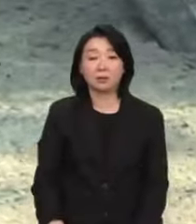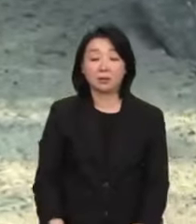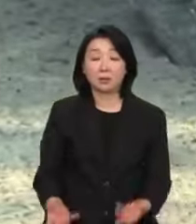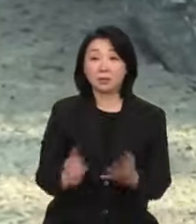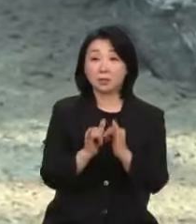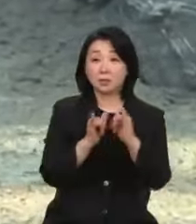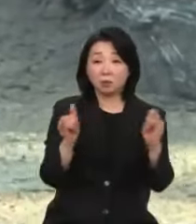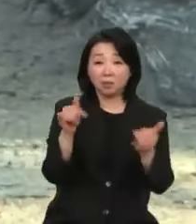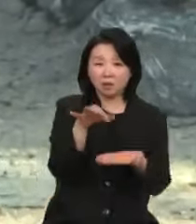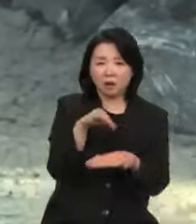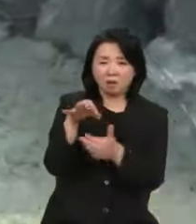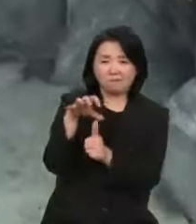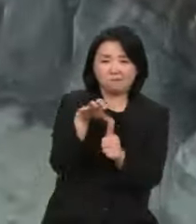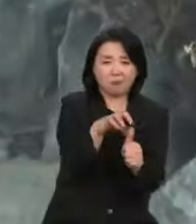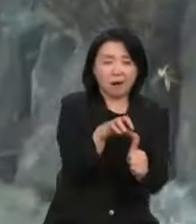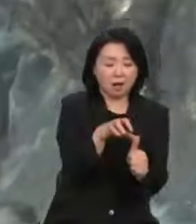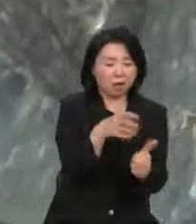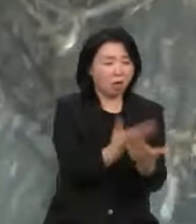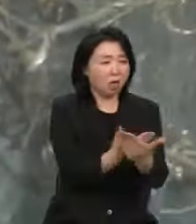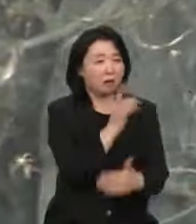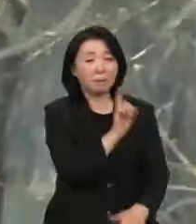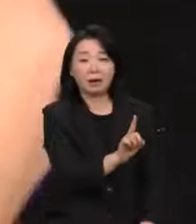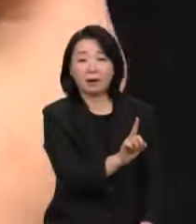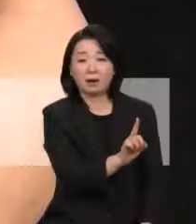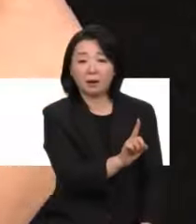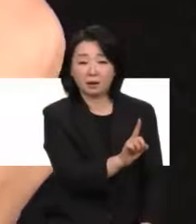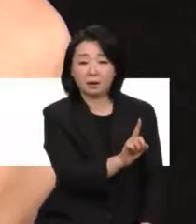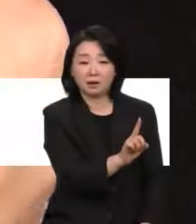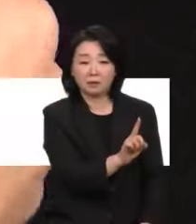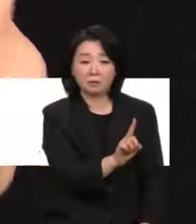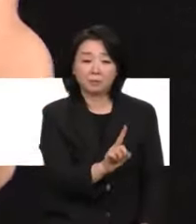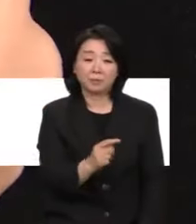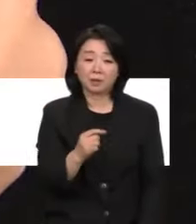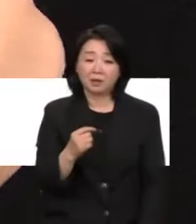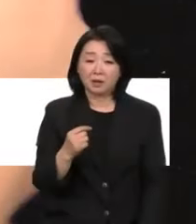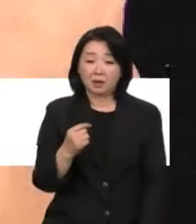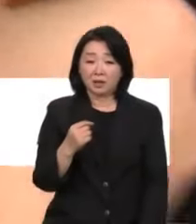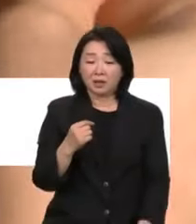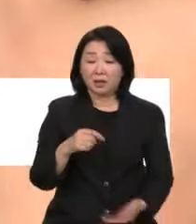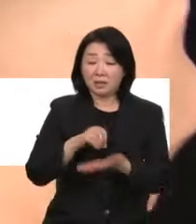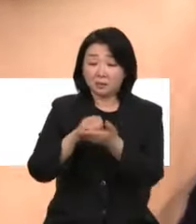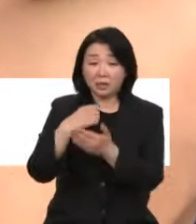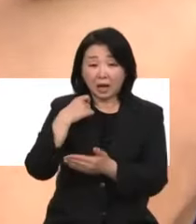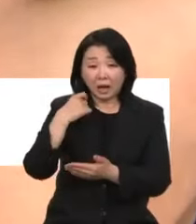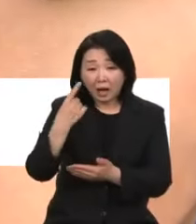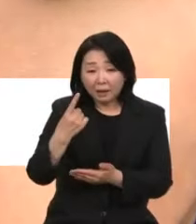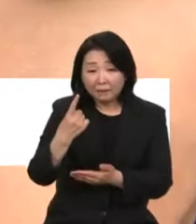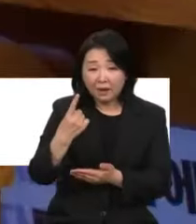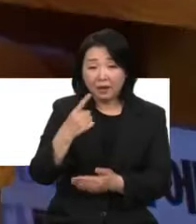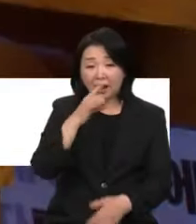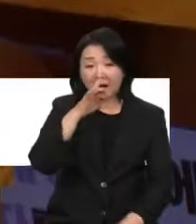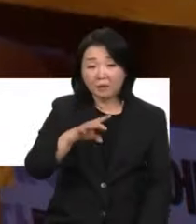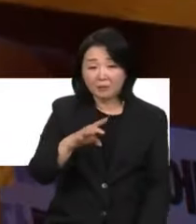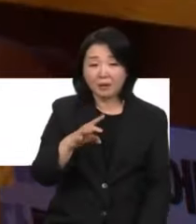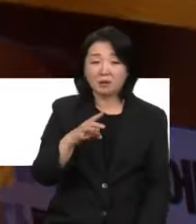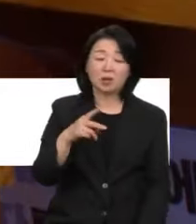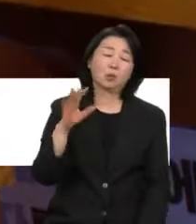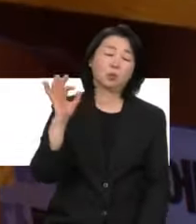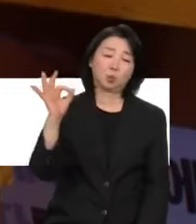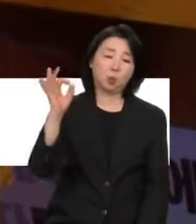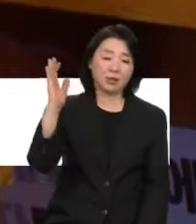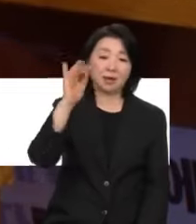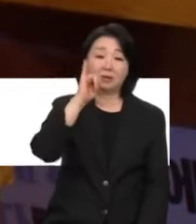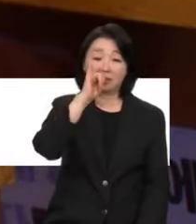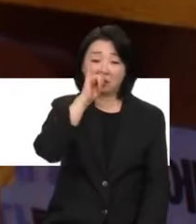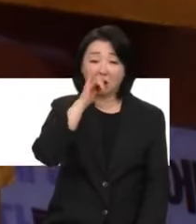직원은 헌금 압박도 받는다고 합니다. 한 달 좀 안 되면 종부 얘기를 또 해요. 그럼 이제 그때부터 이제 종 11조에 헌금